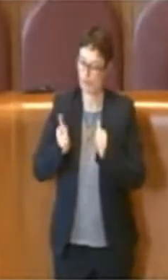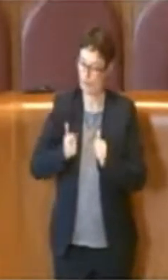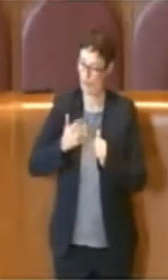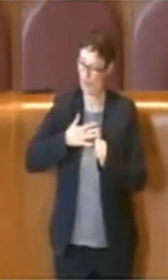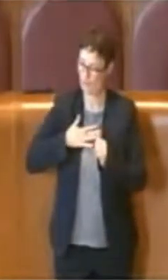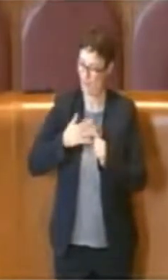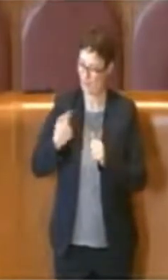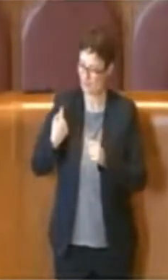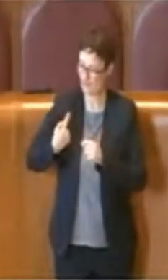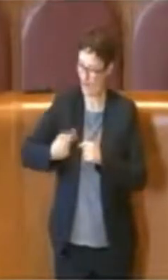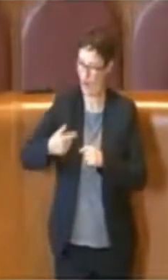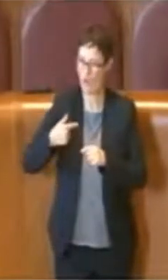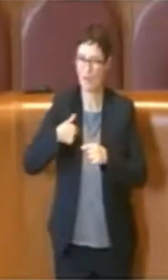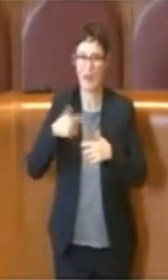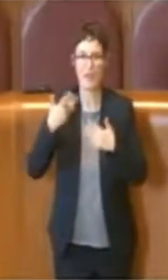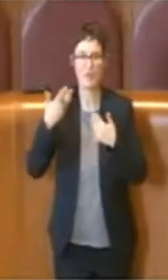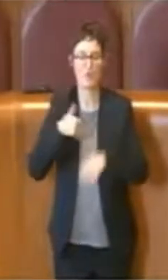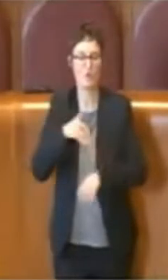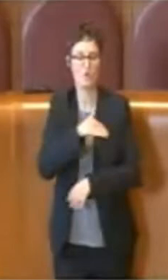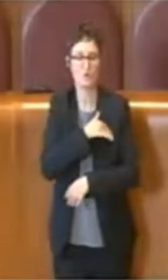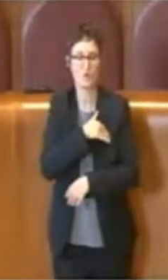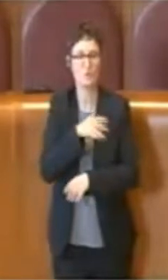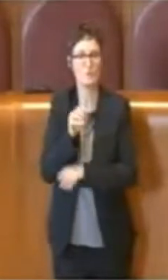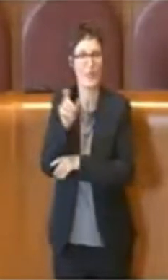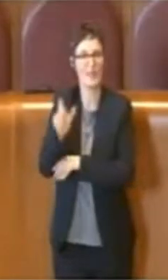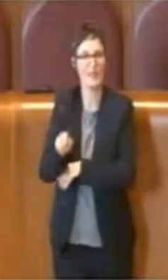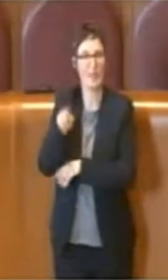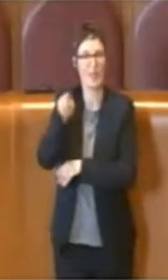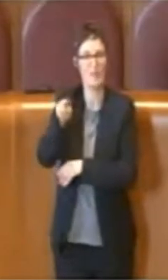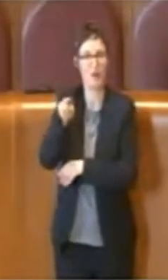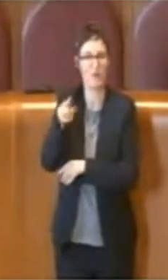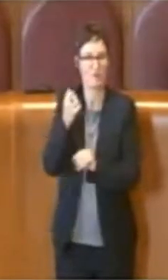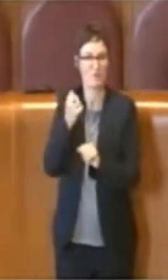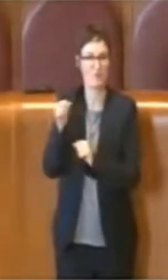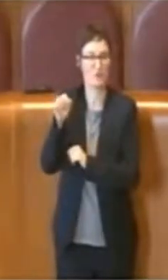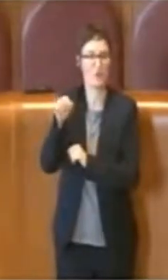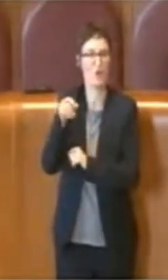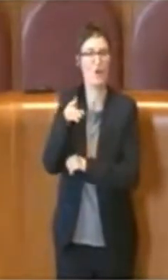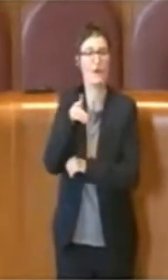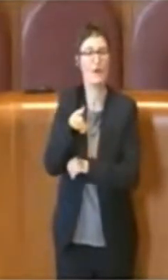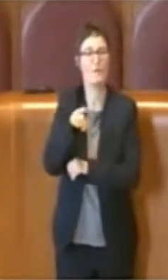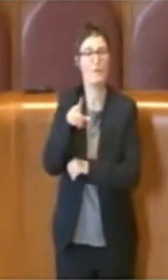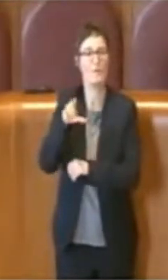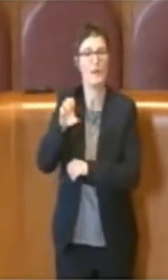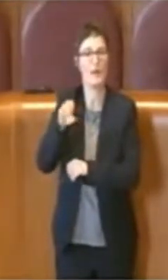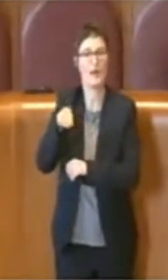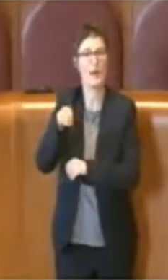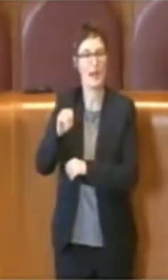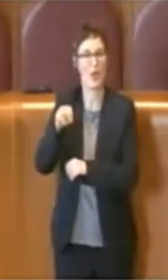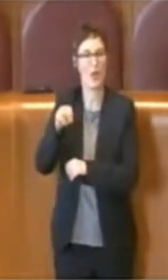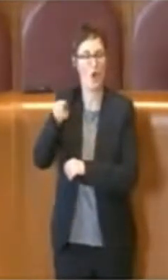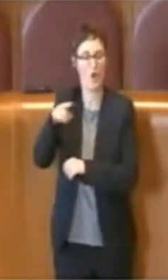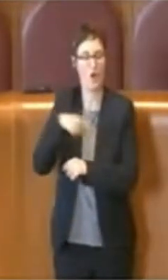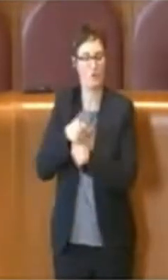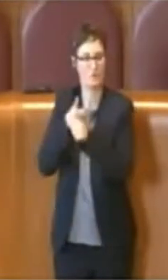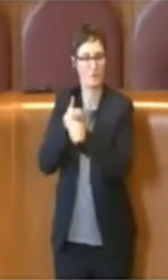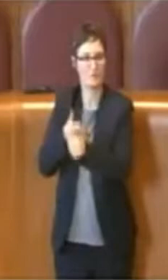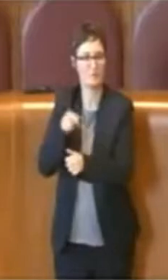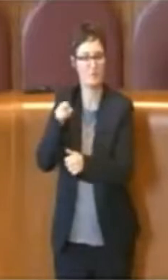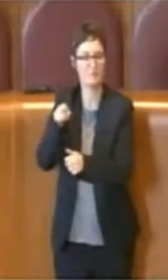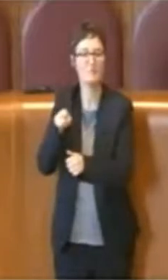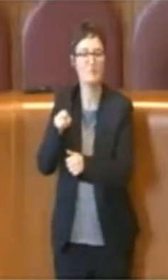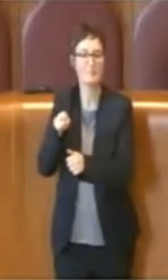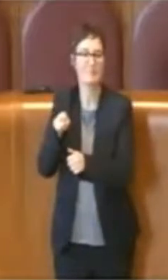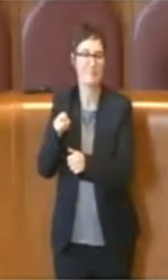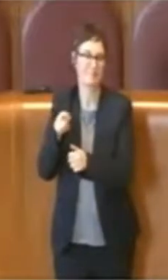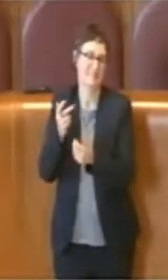uno studente del professore emerito Paolo Leon, che giustamente notavano come i bilanci per